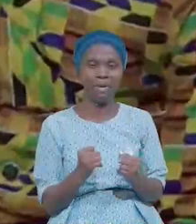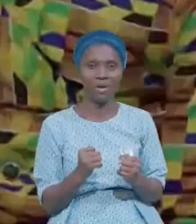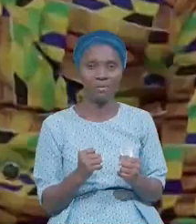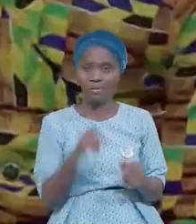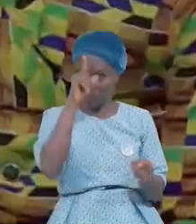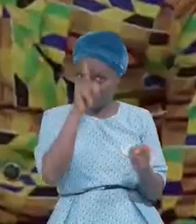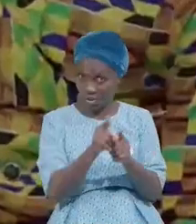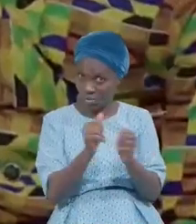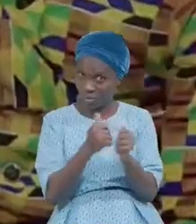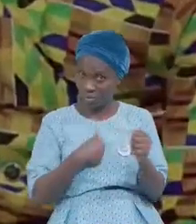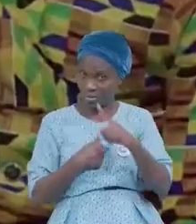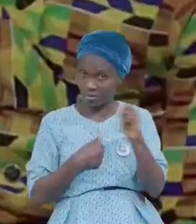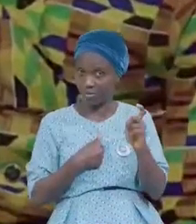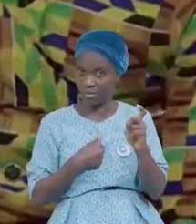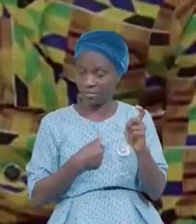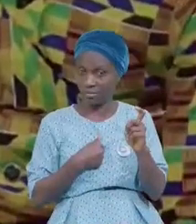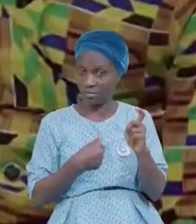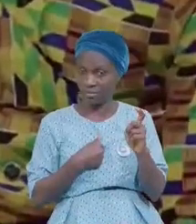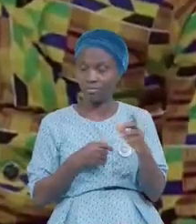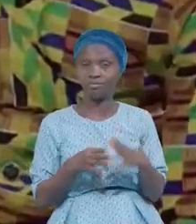avec ça? Et te voilà.